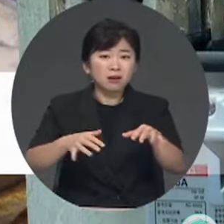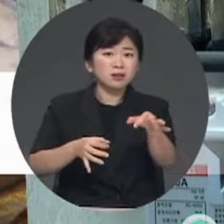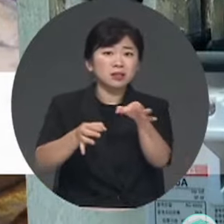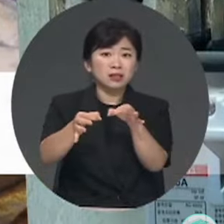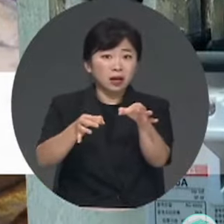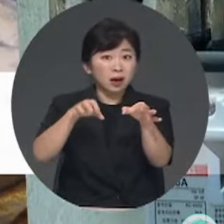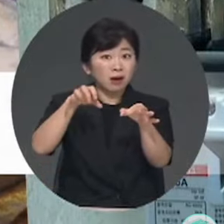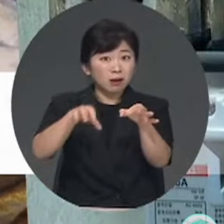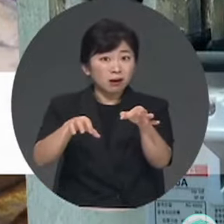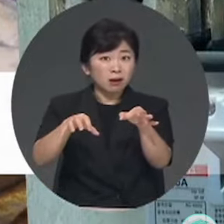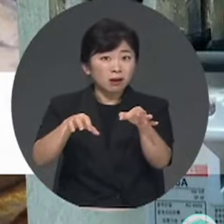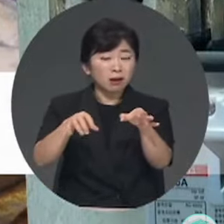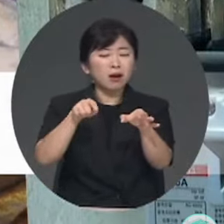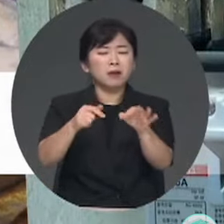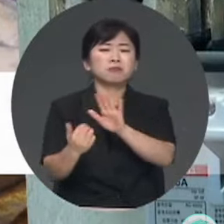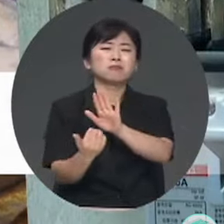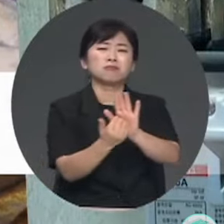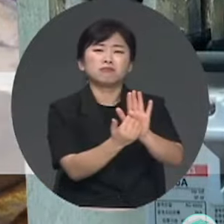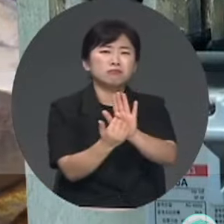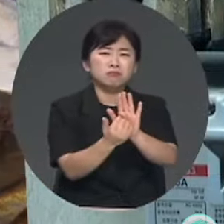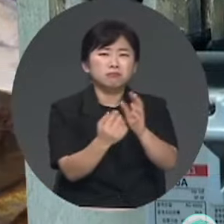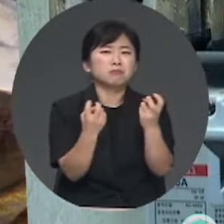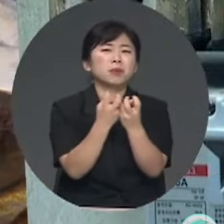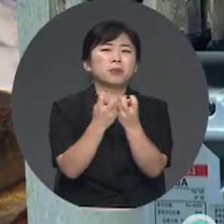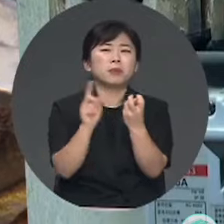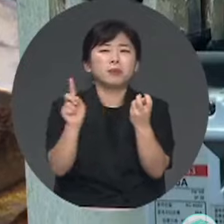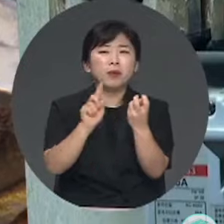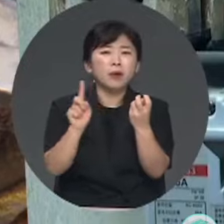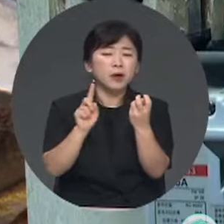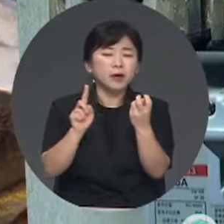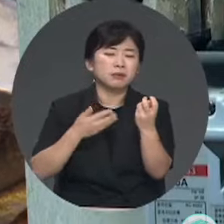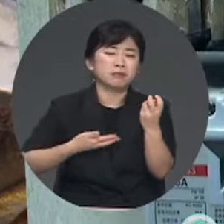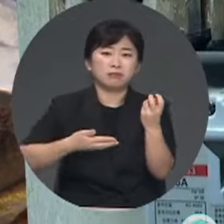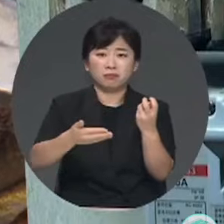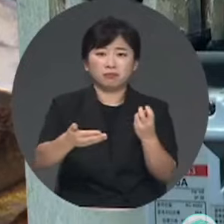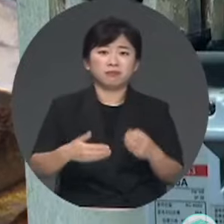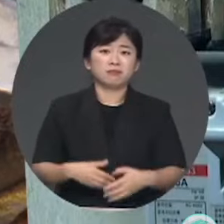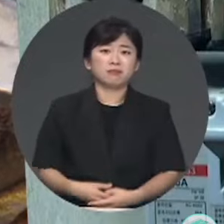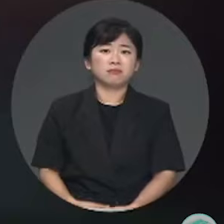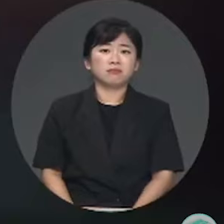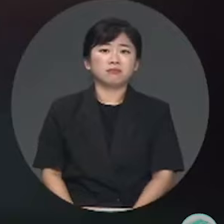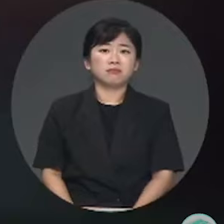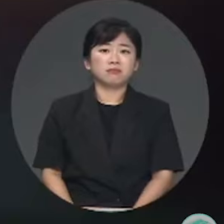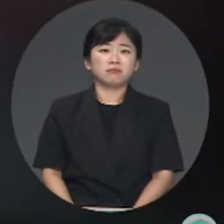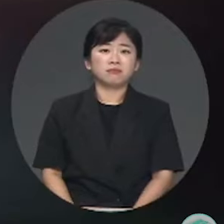전통시장에서 어떤 부분을 더 신경 써야 할지 이선영 기자가 짚어봤습니다.